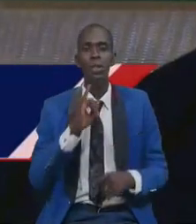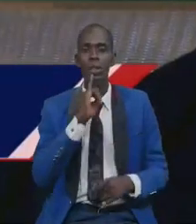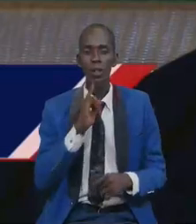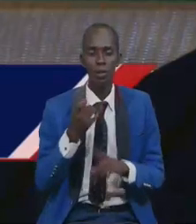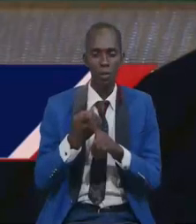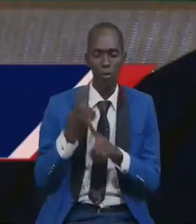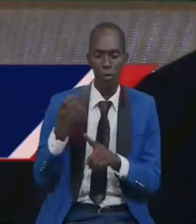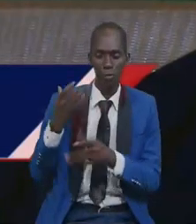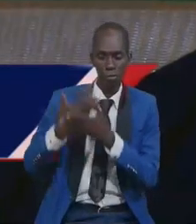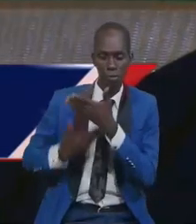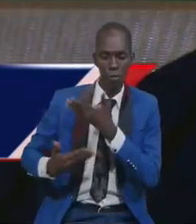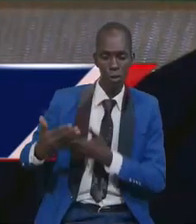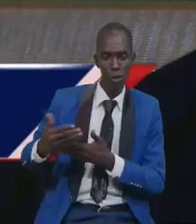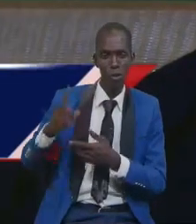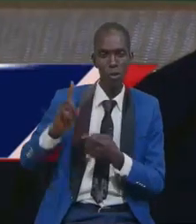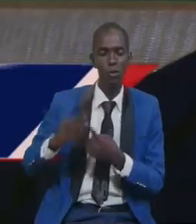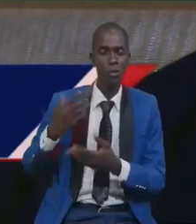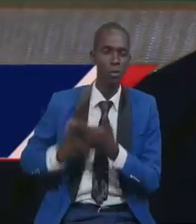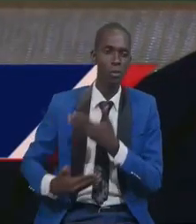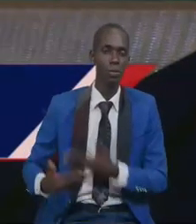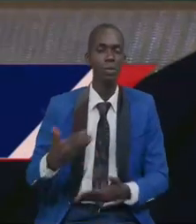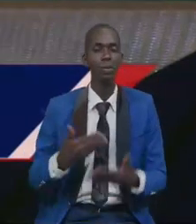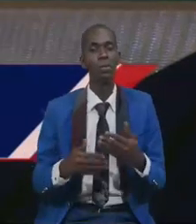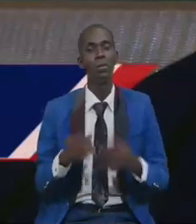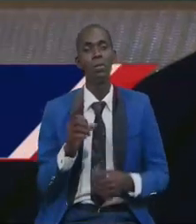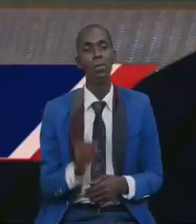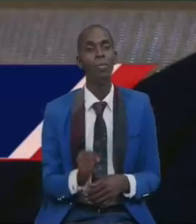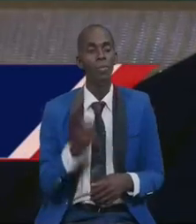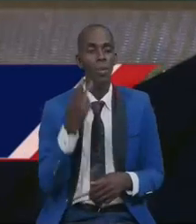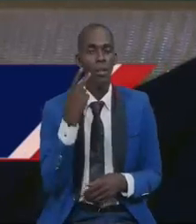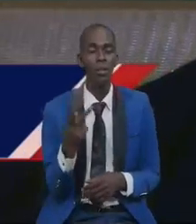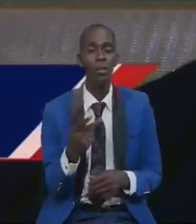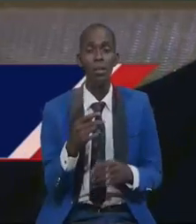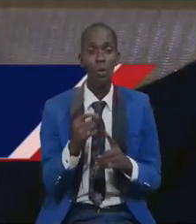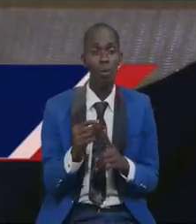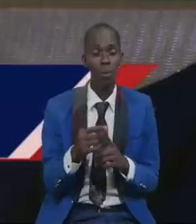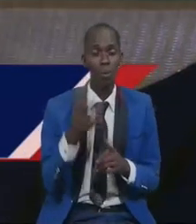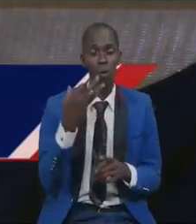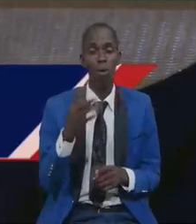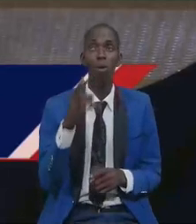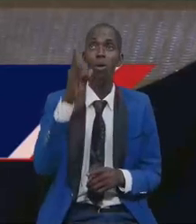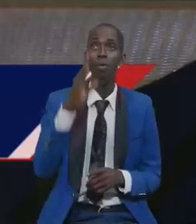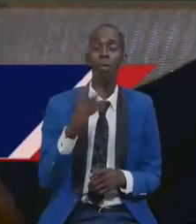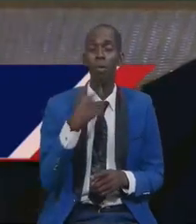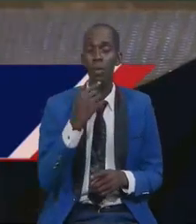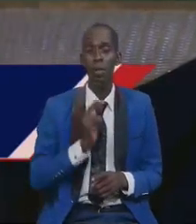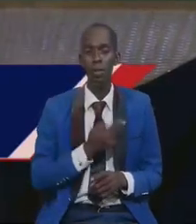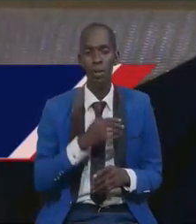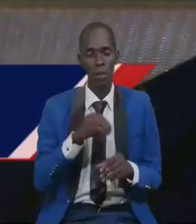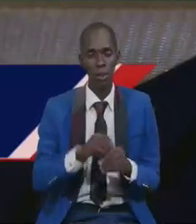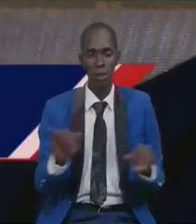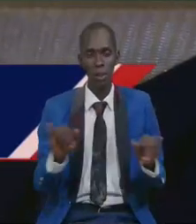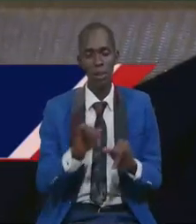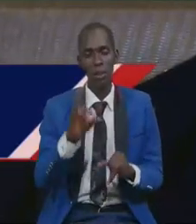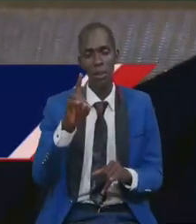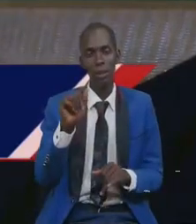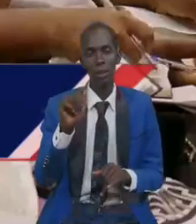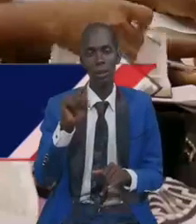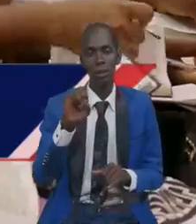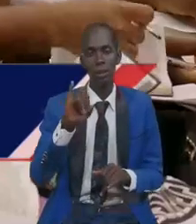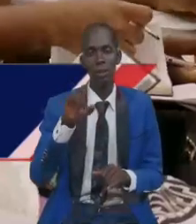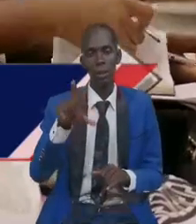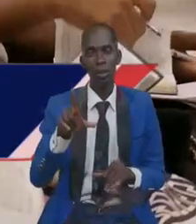en génération. Il nous dit là, la parole de Dieu nous dit plutôt dans Daniel chapitre 7, Daniel 7